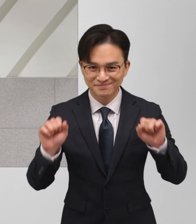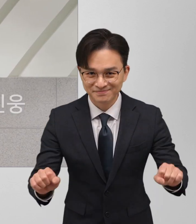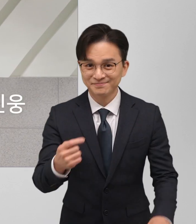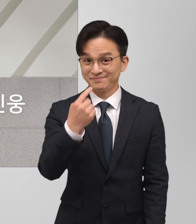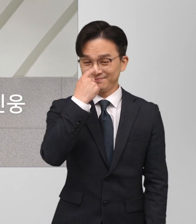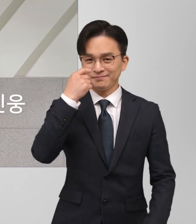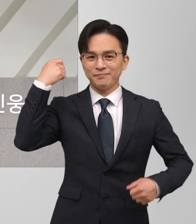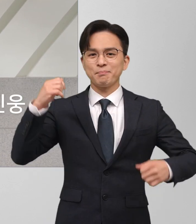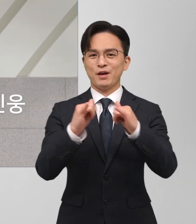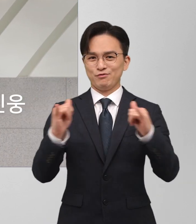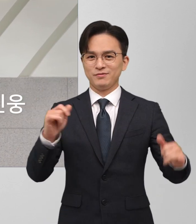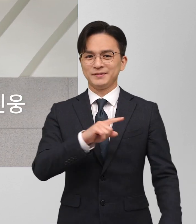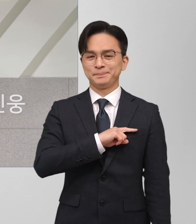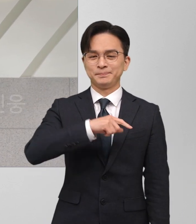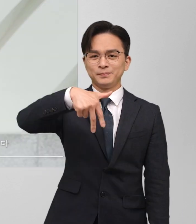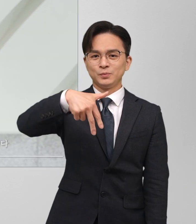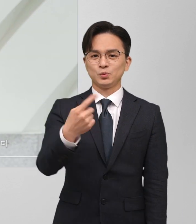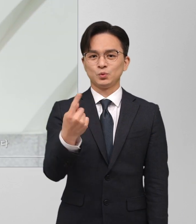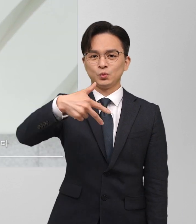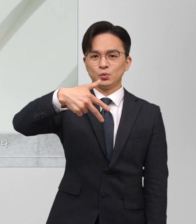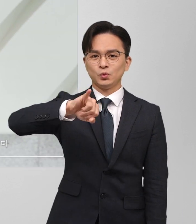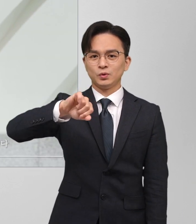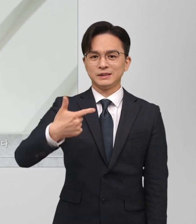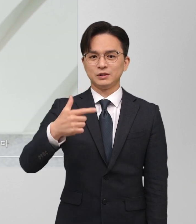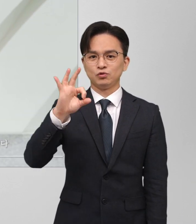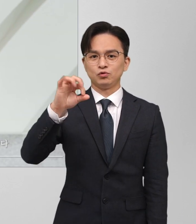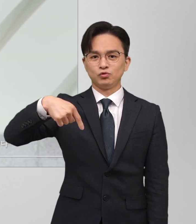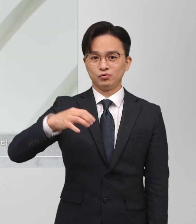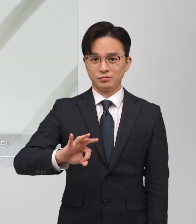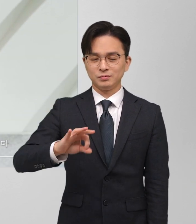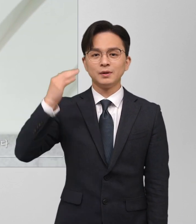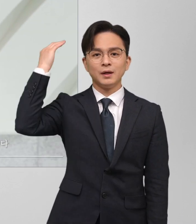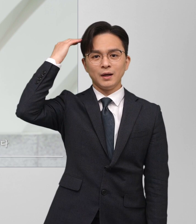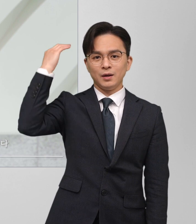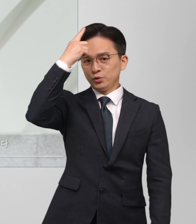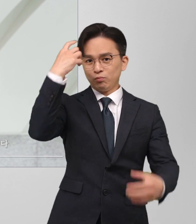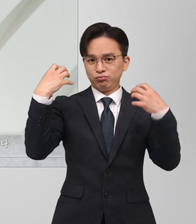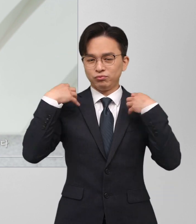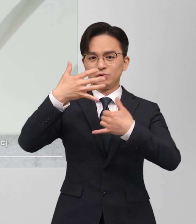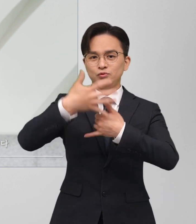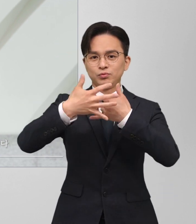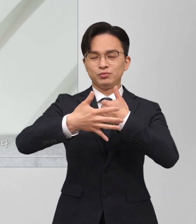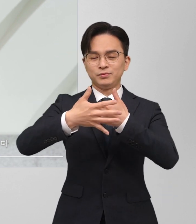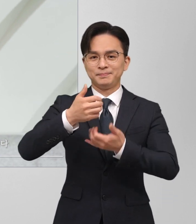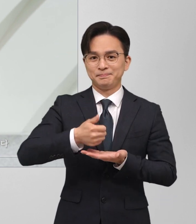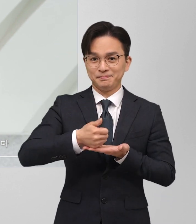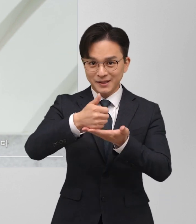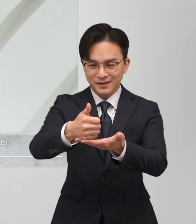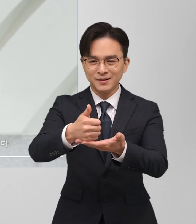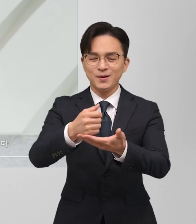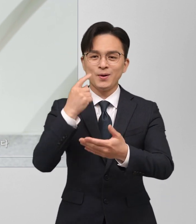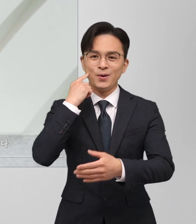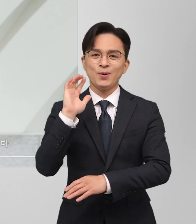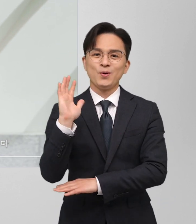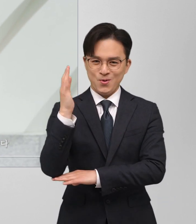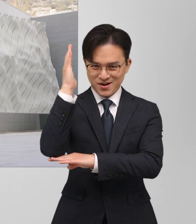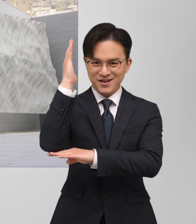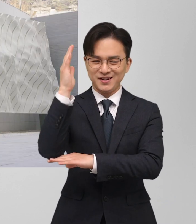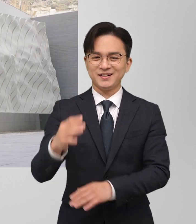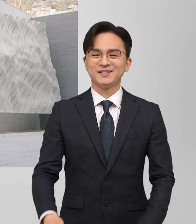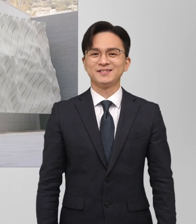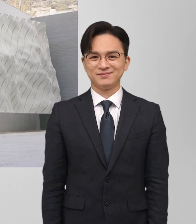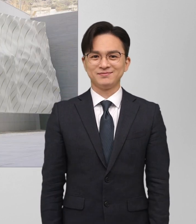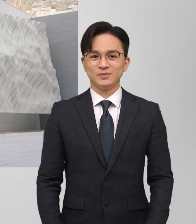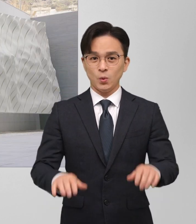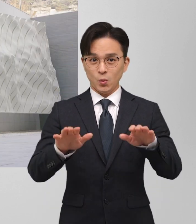안녕하십니까. 배우 조진웅입니다. 제가 대한민국 정부 채널에 출연할 수 있게 되어서 참 영광이라고 생각을 합니다.